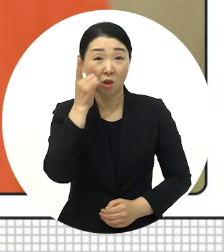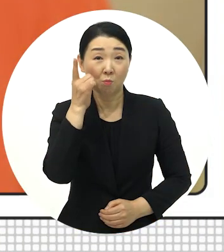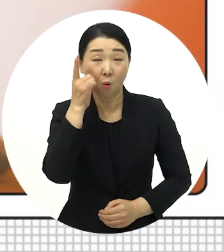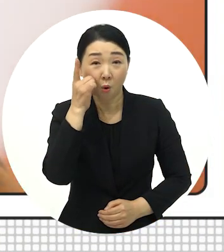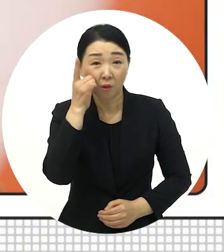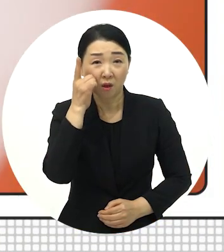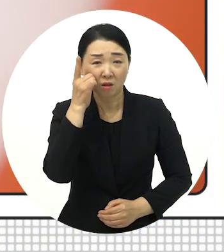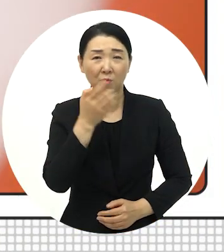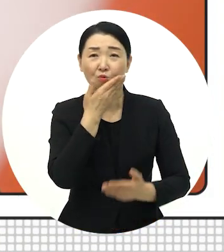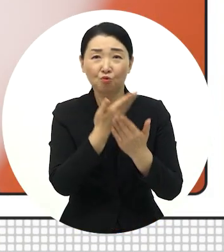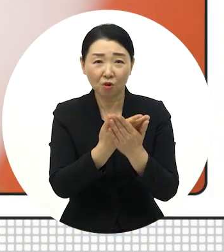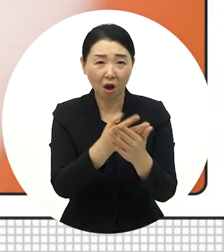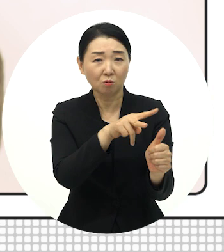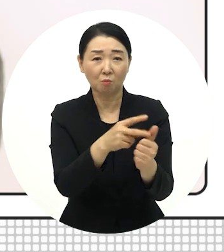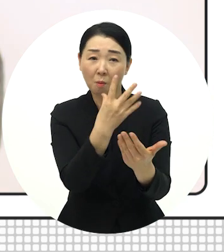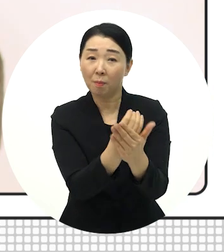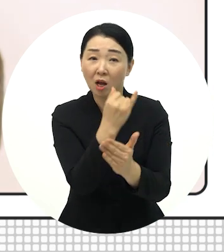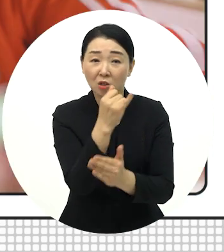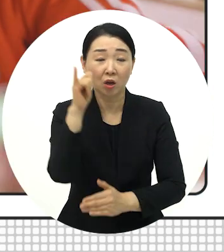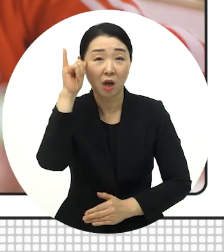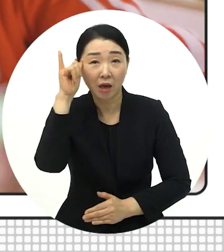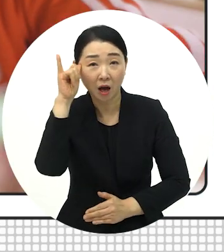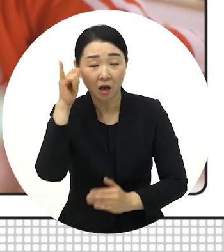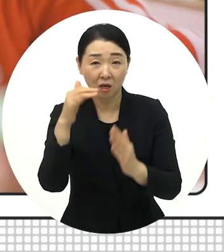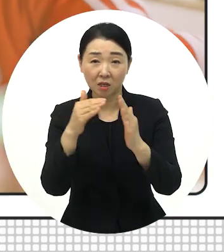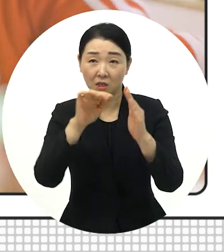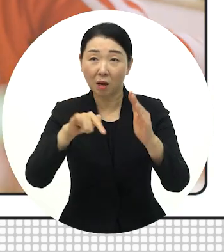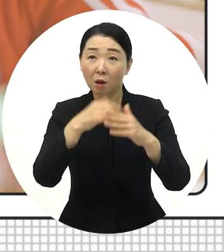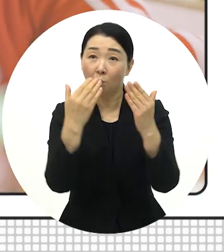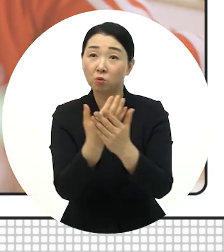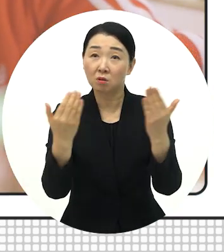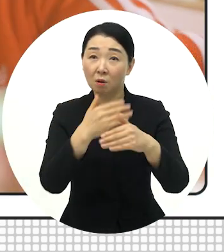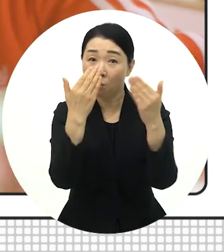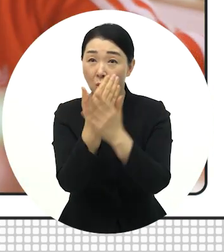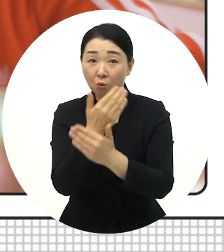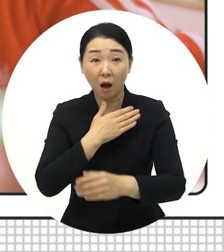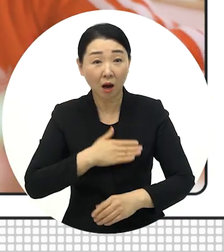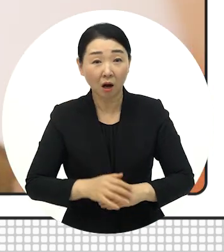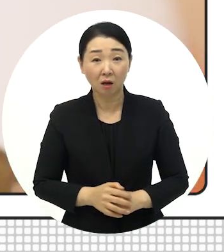요즘 핸드폰이 그 사람 블랙박스인 거 몰라? 진이 걱정도 안 돼. 이 AI가 집안에서 일어난 모든